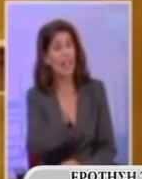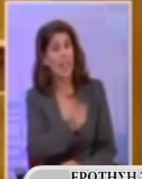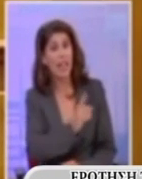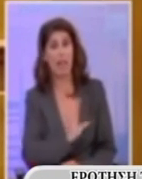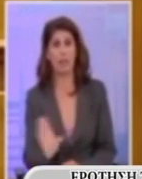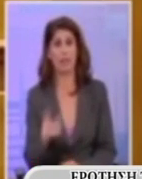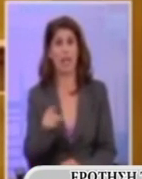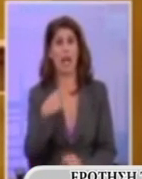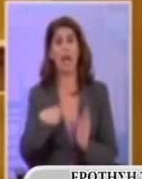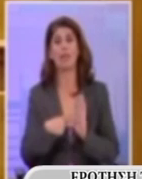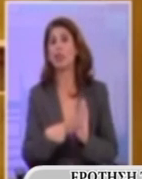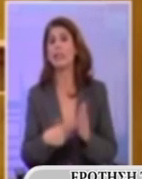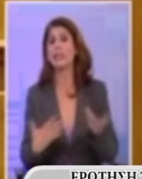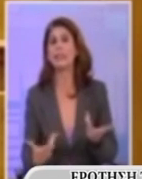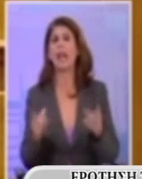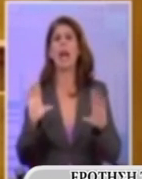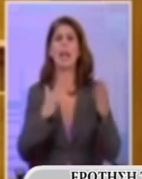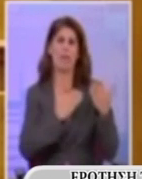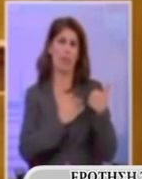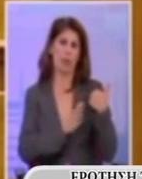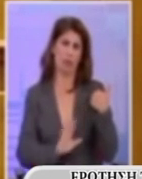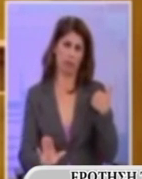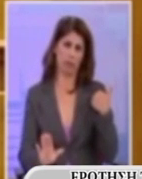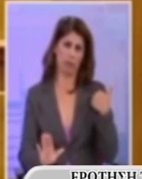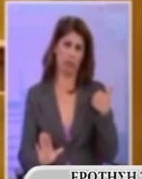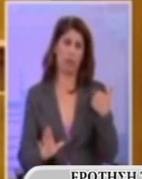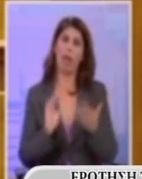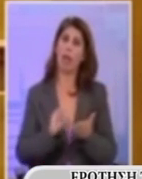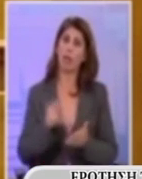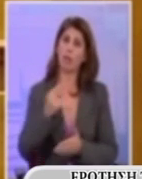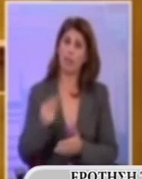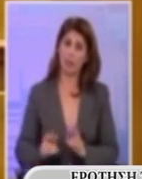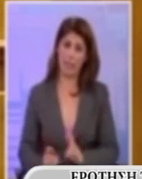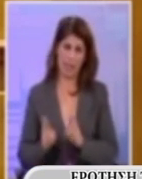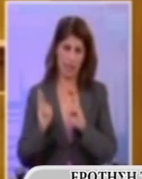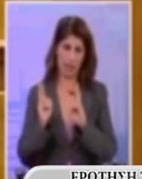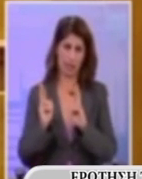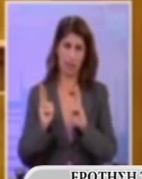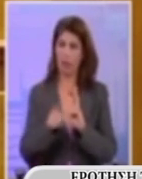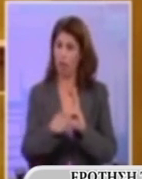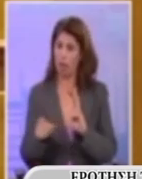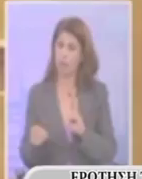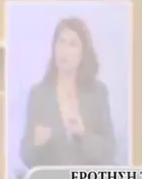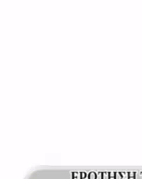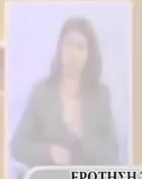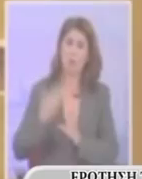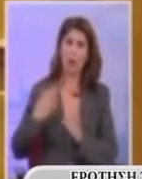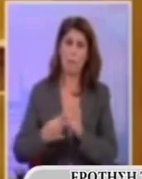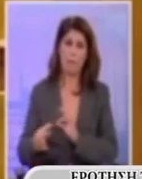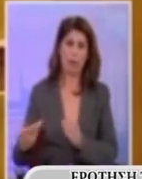www.fcin.gr της εφημερίδας «Η Εφημερίδα των Συντακτών» στις 1 Μαρτίου 2016 και με τίτλο «Το πιο πράσινο κτίριο του